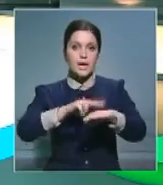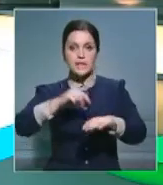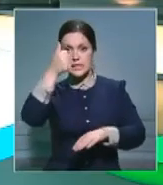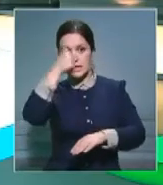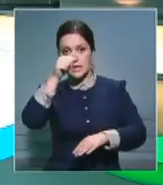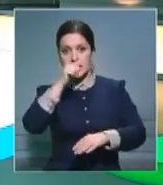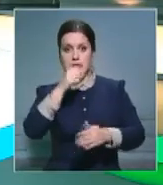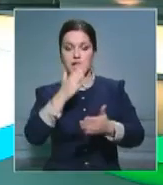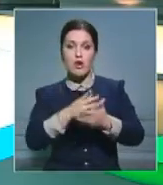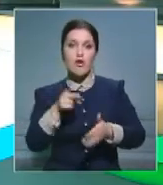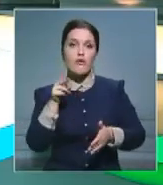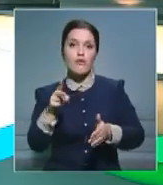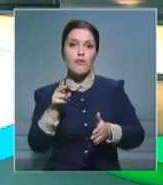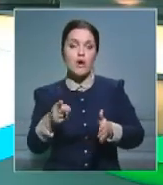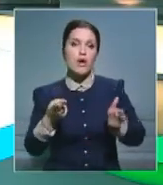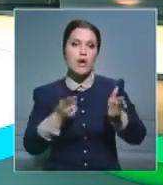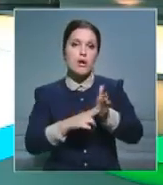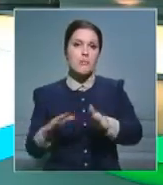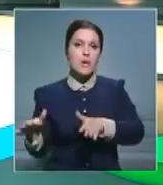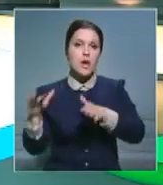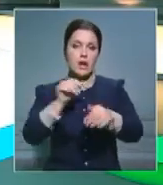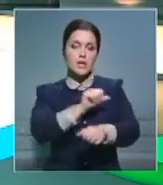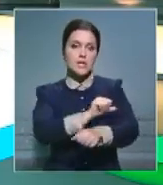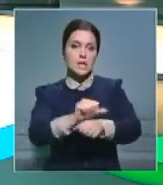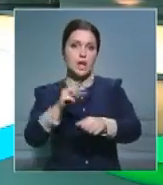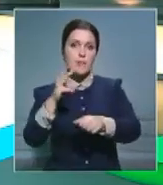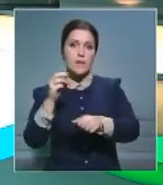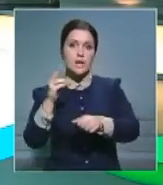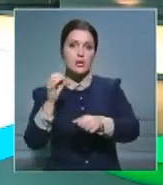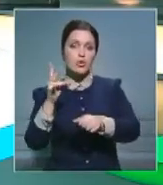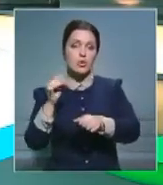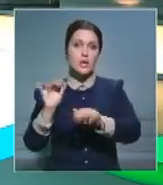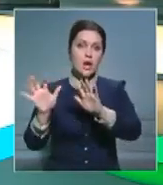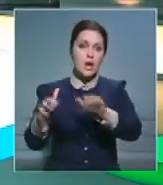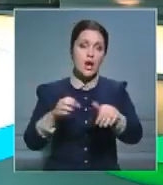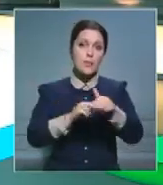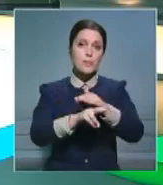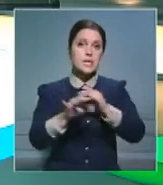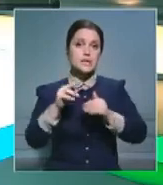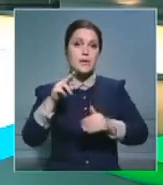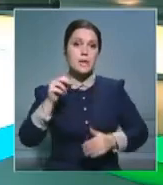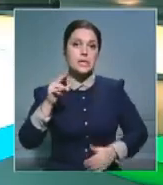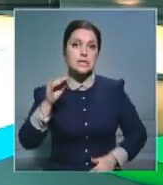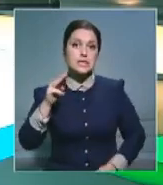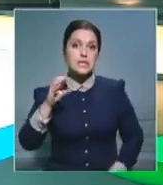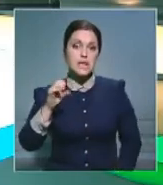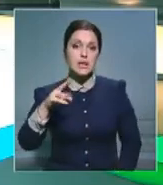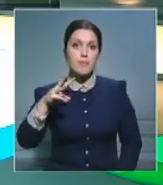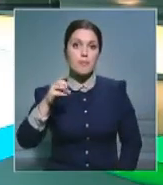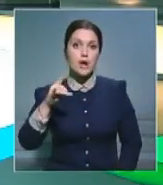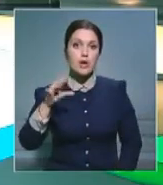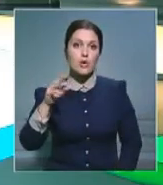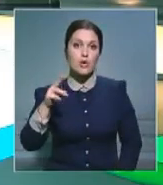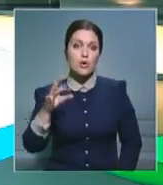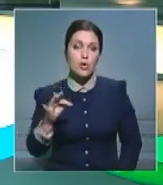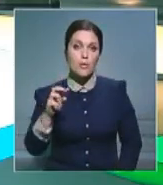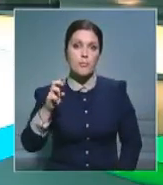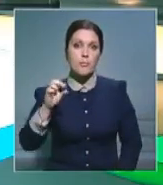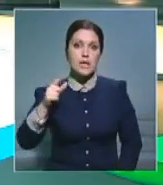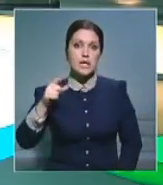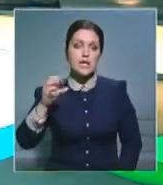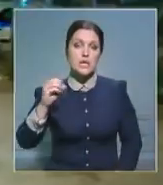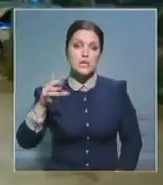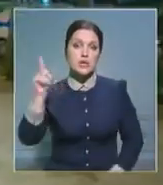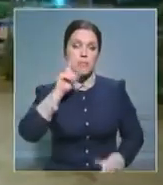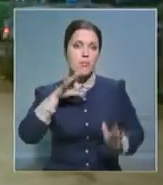Греции вывезла 2000 мигрантов с границы с Македонией. Беженцев в основном из Пакистана, Сомали, Марокко, Алжира и Бангладеш разместили в